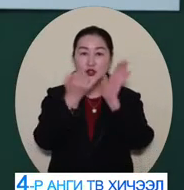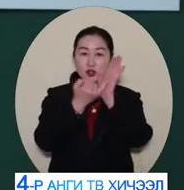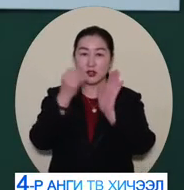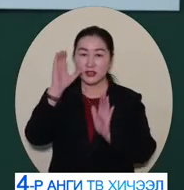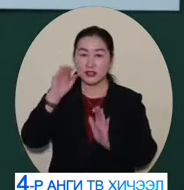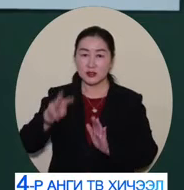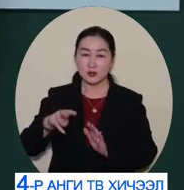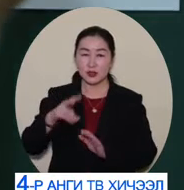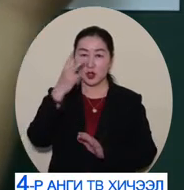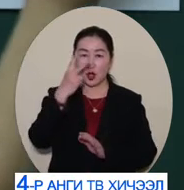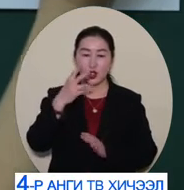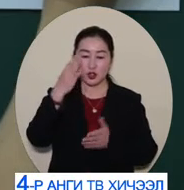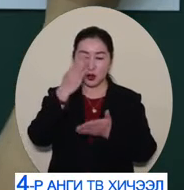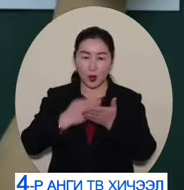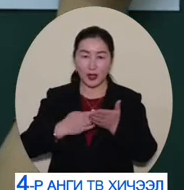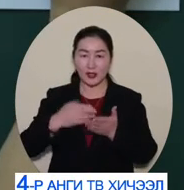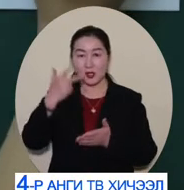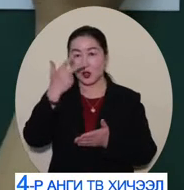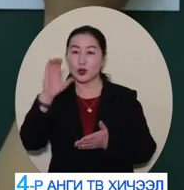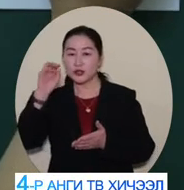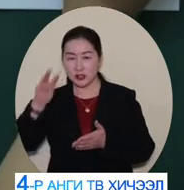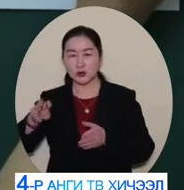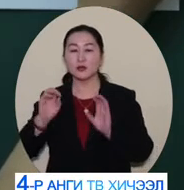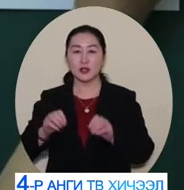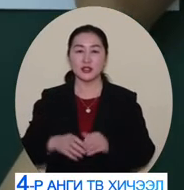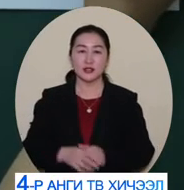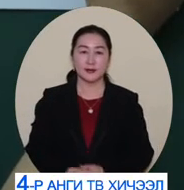За, 4 см-ийг 2-т байхлаар энд 2 см болно.